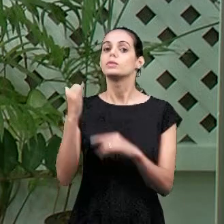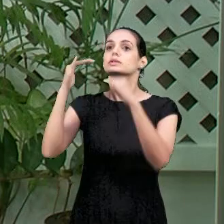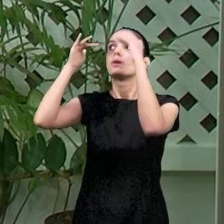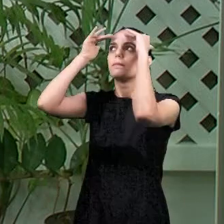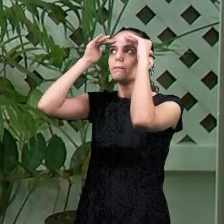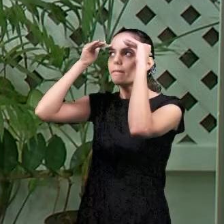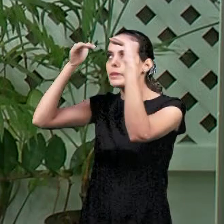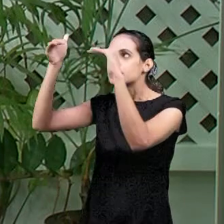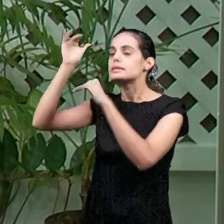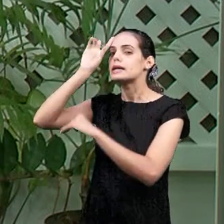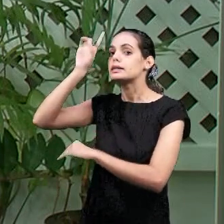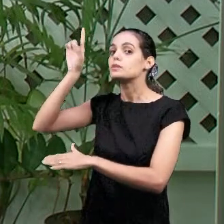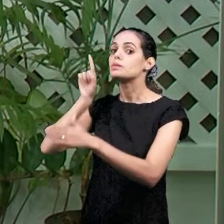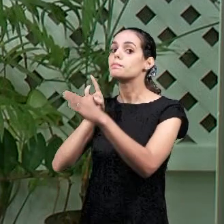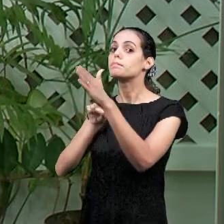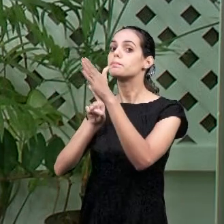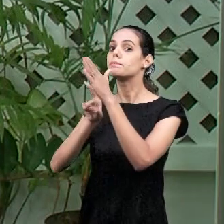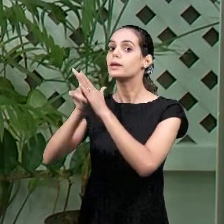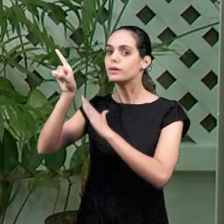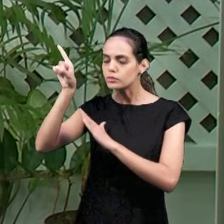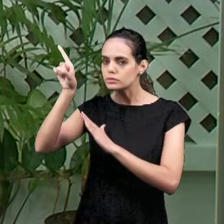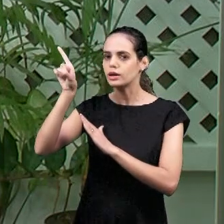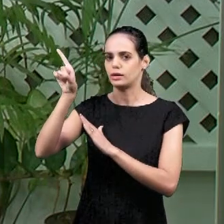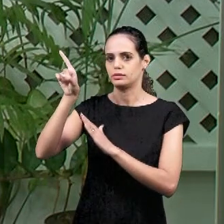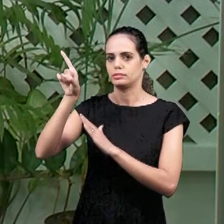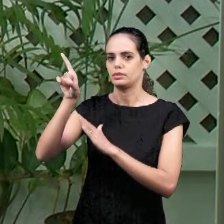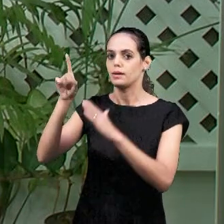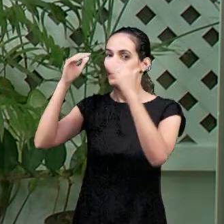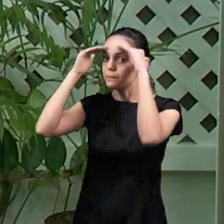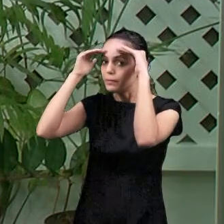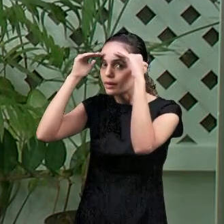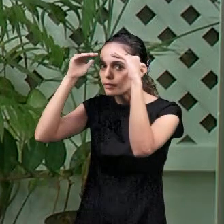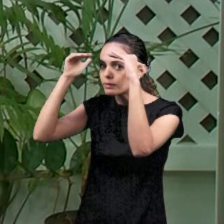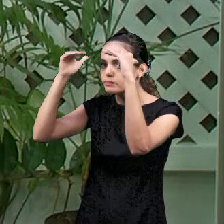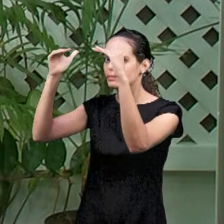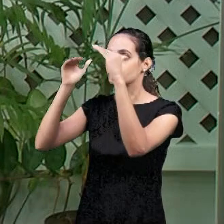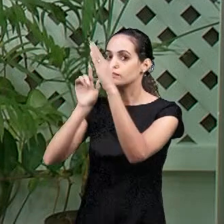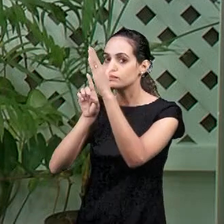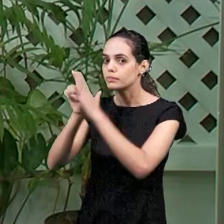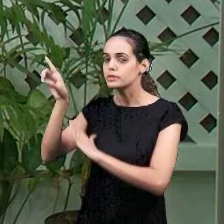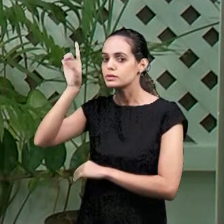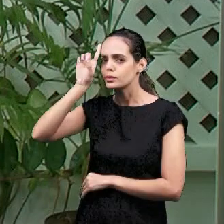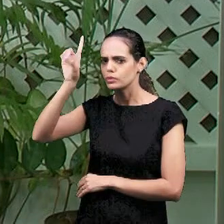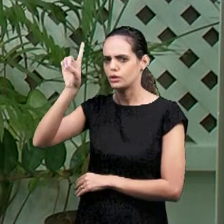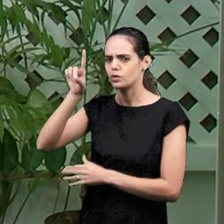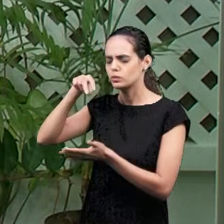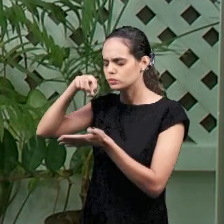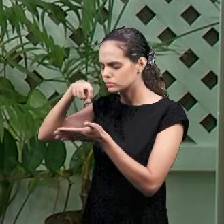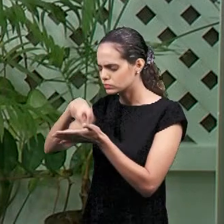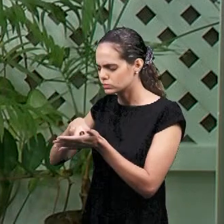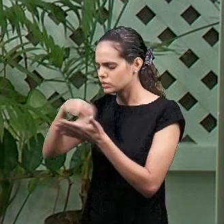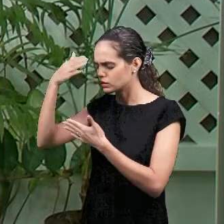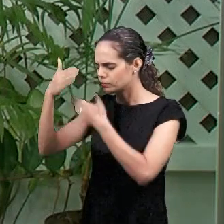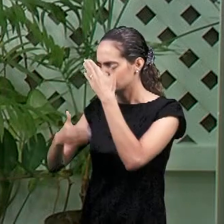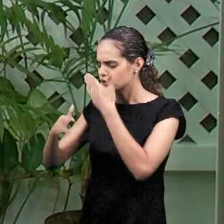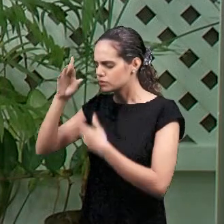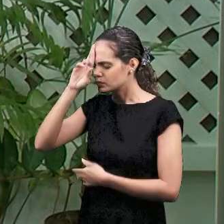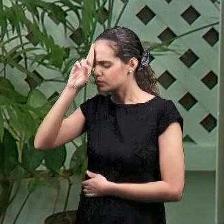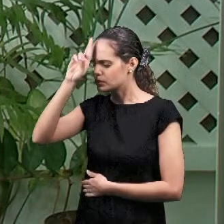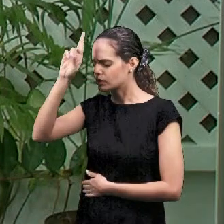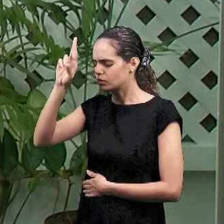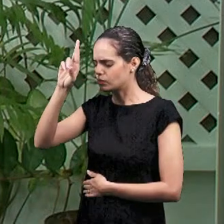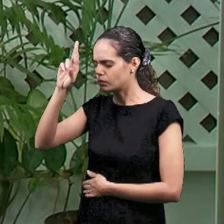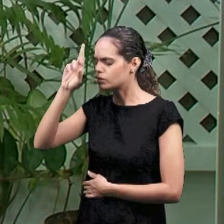n'est-ce pas, mais ils ne pourront pas le faire. Donc, ce qui importe, c'est d'obéir à Dieu que les hommes. Donc, consultez au